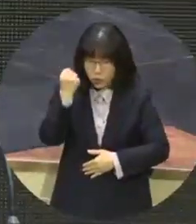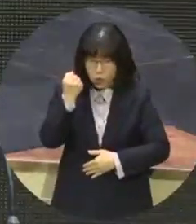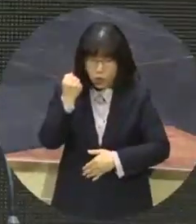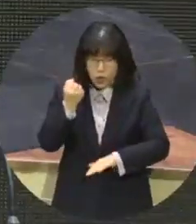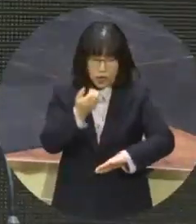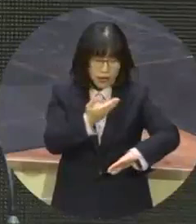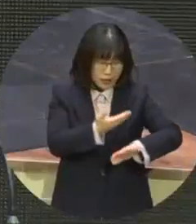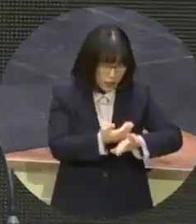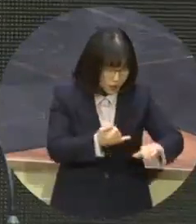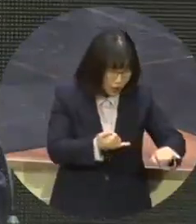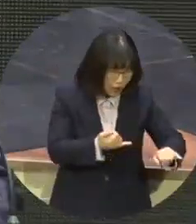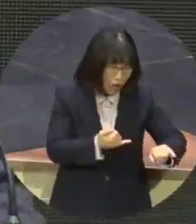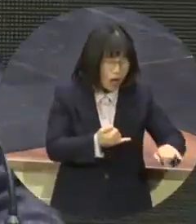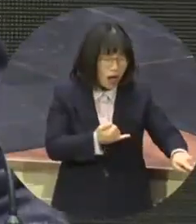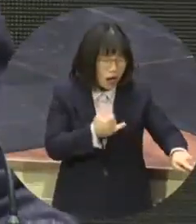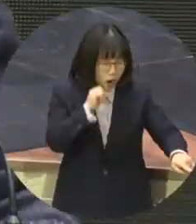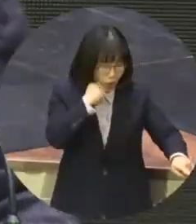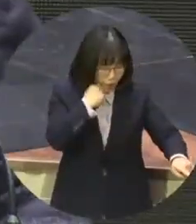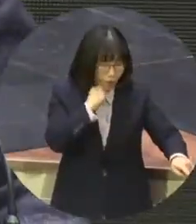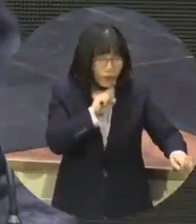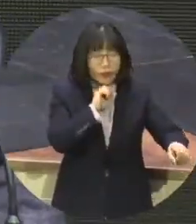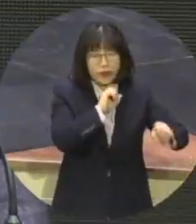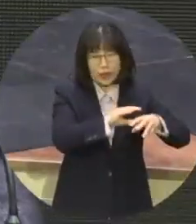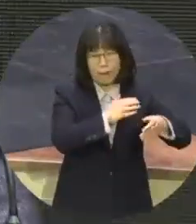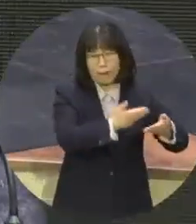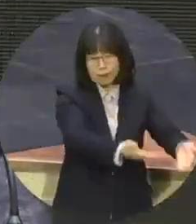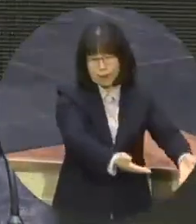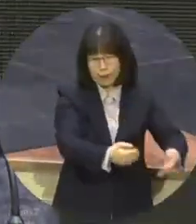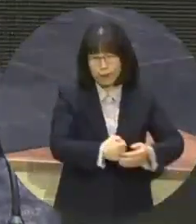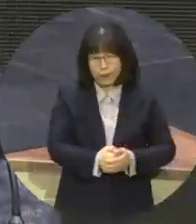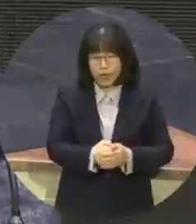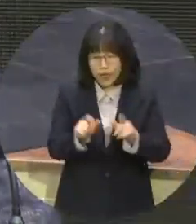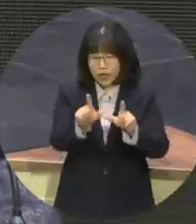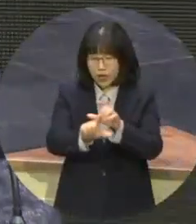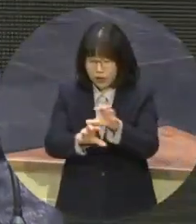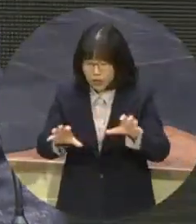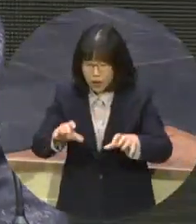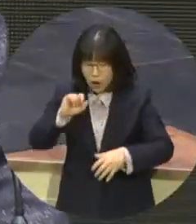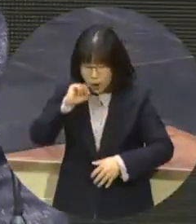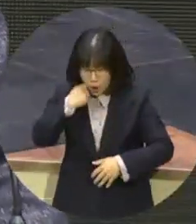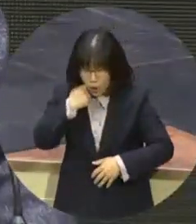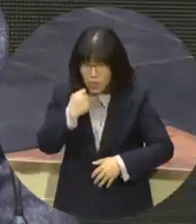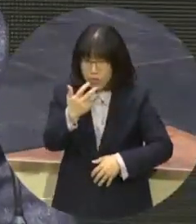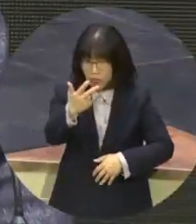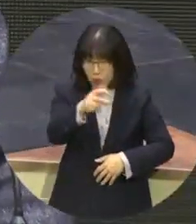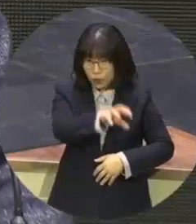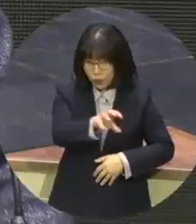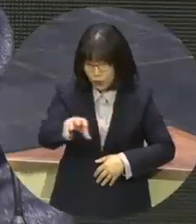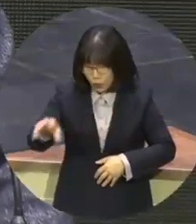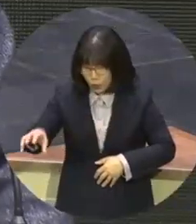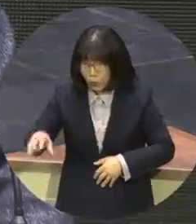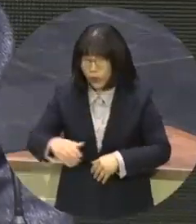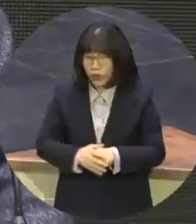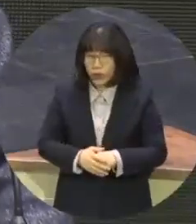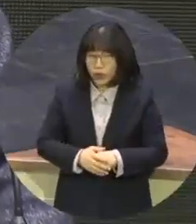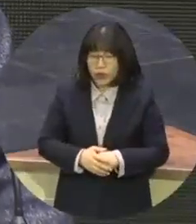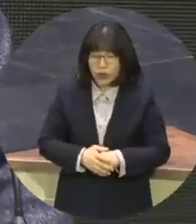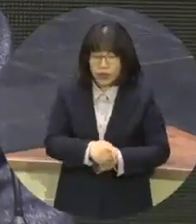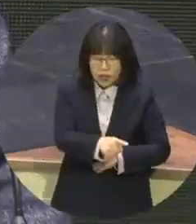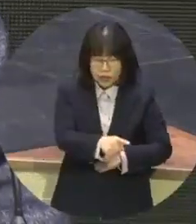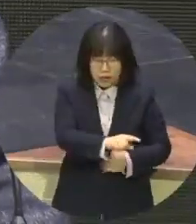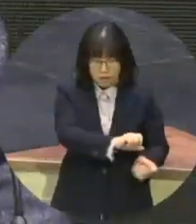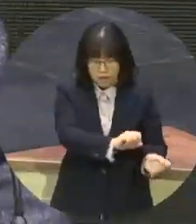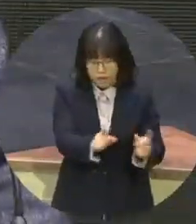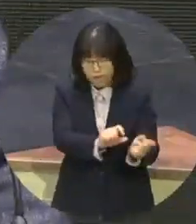있고 아무도 못 가는 7현장 아무도 못 하는 7지옥